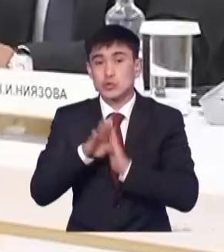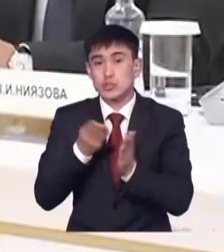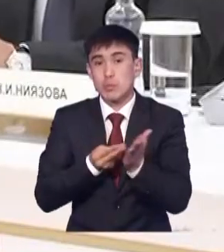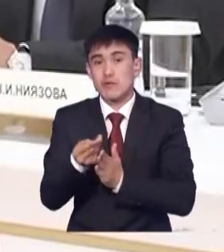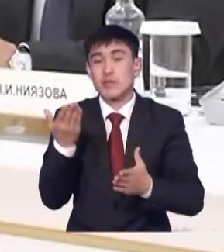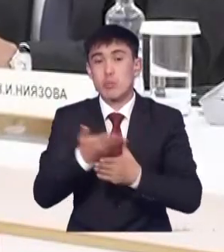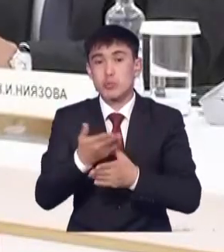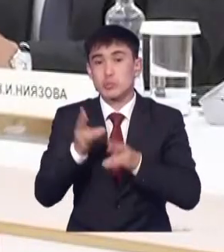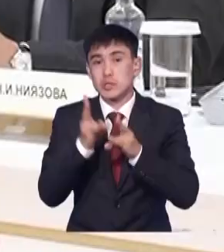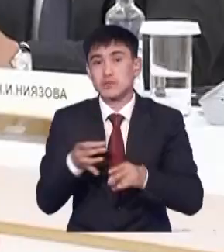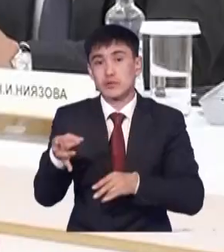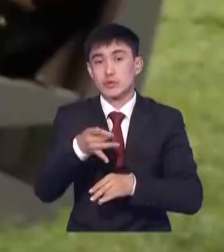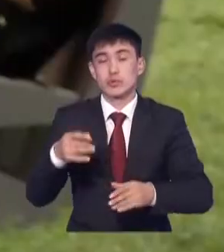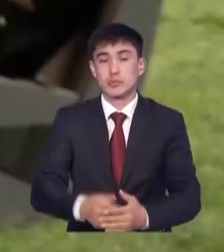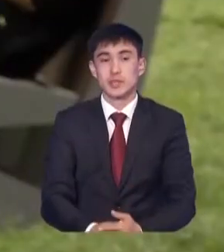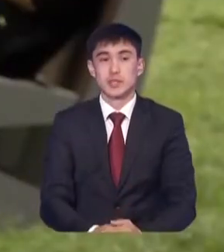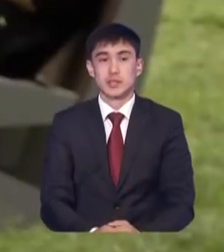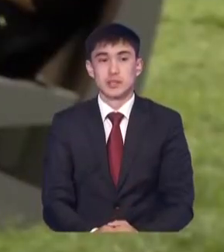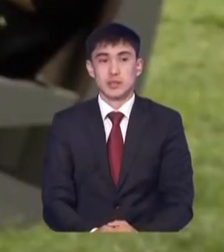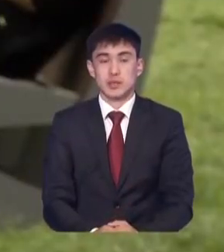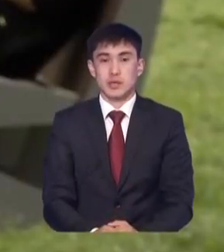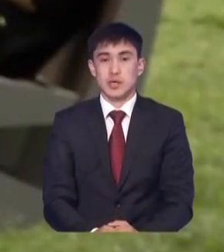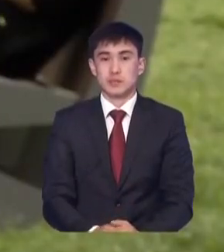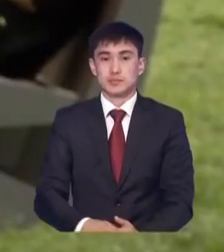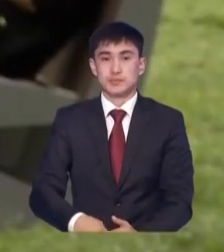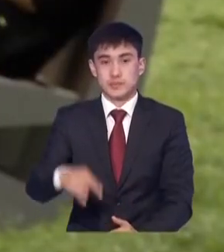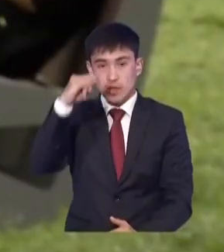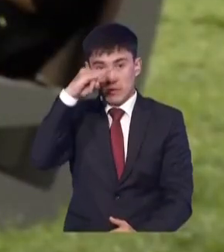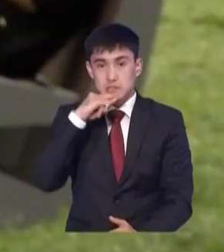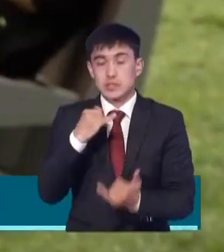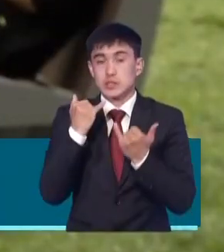на помощь пострадавшим регионам. В Казахстане настолько сегодня